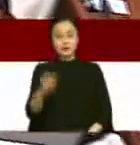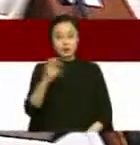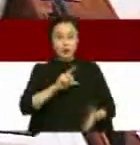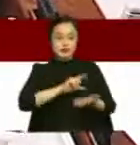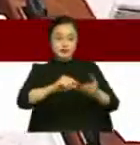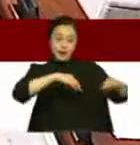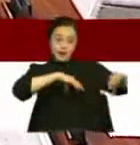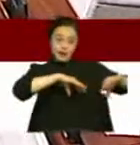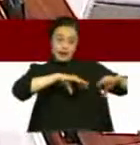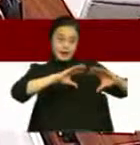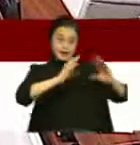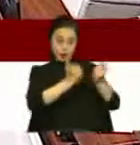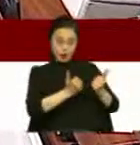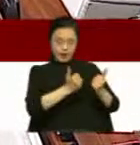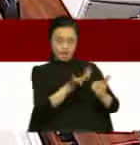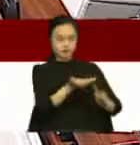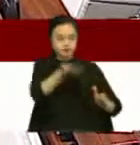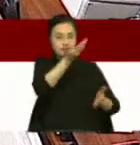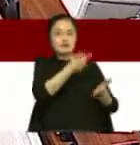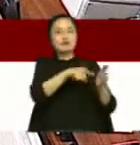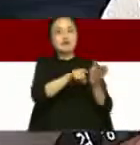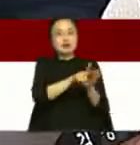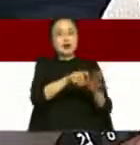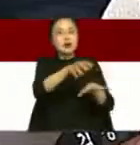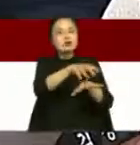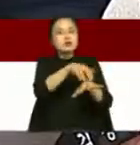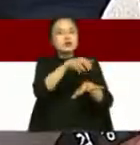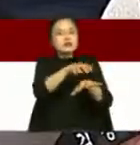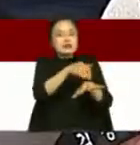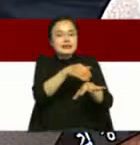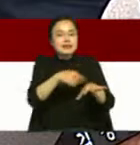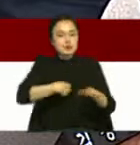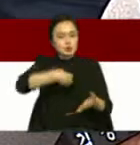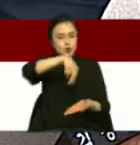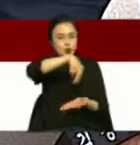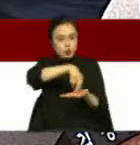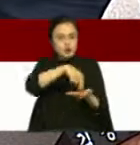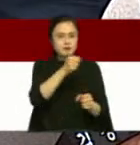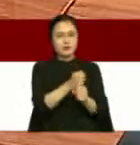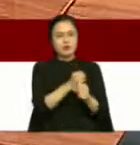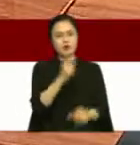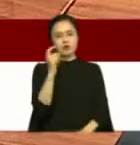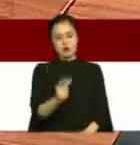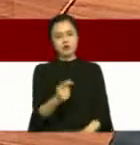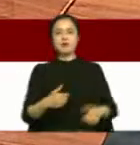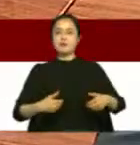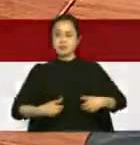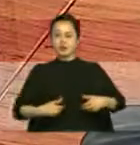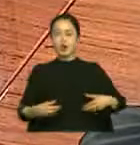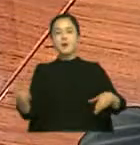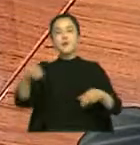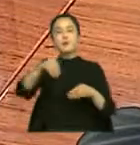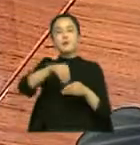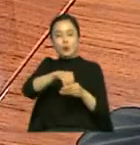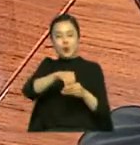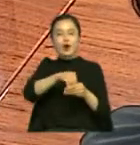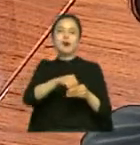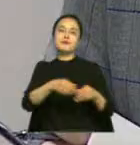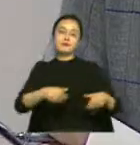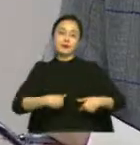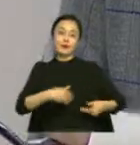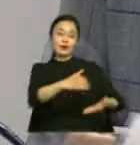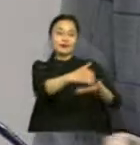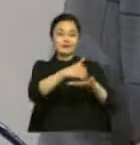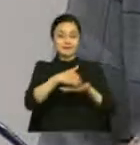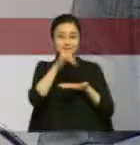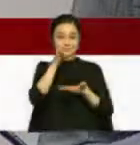위해서는 자치입법권과 자치조직권 강화 등도 이번 지방자치법 개정 논의에 추가로 포함돼야 한다는 의견도 제시됐습니다.